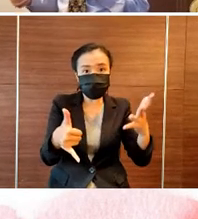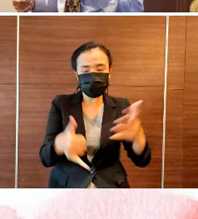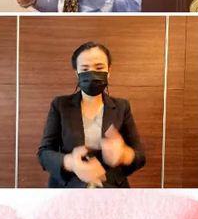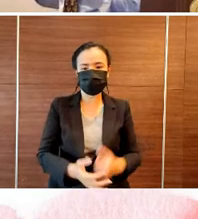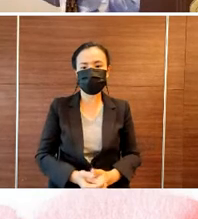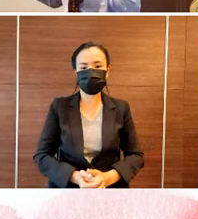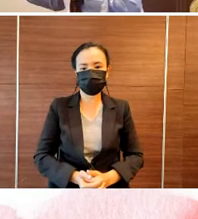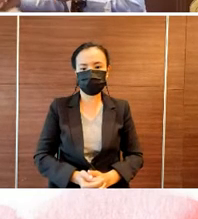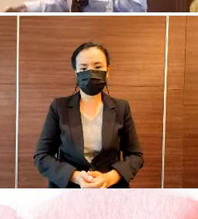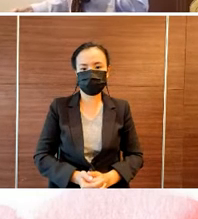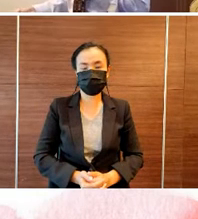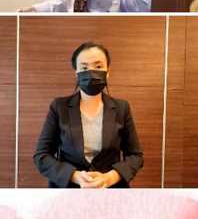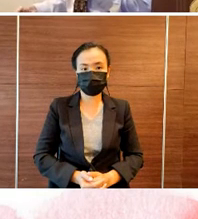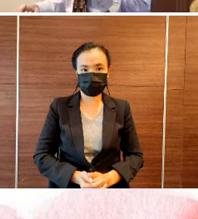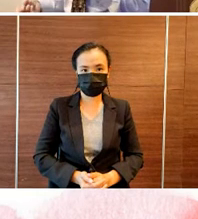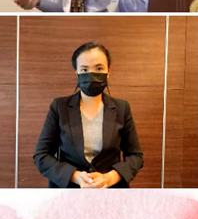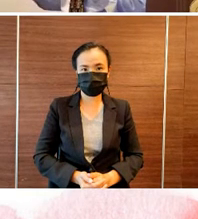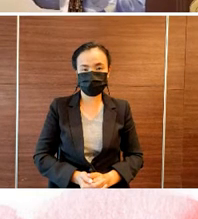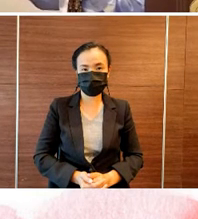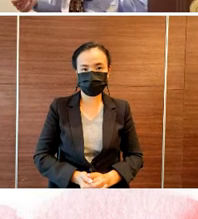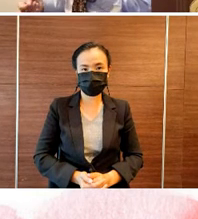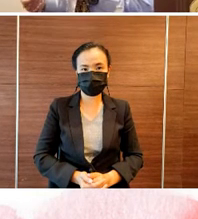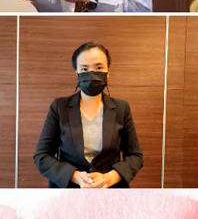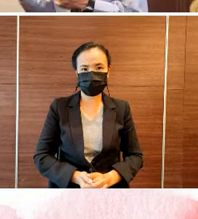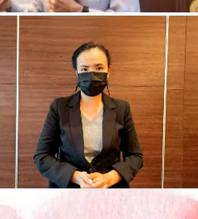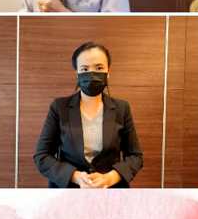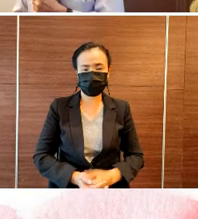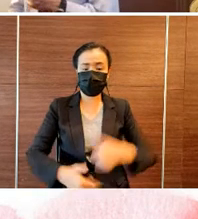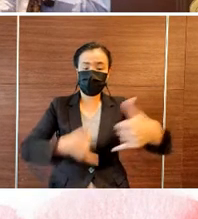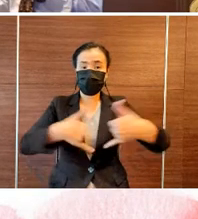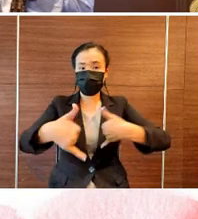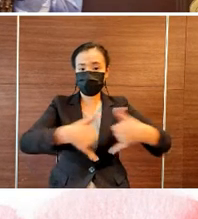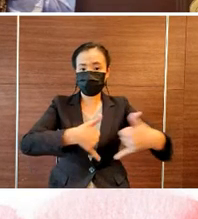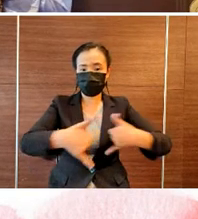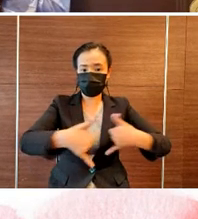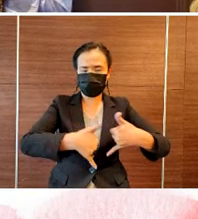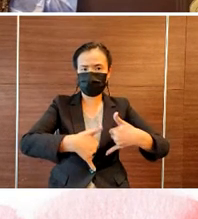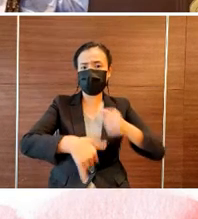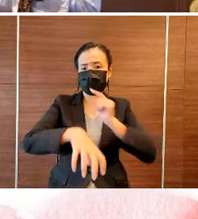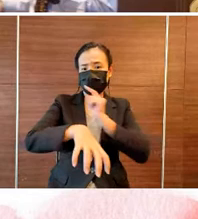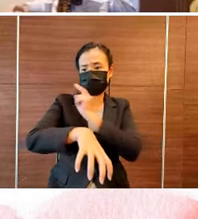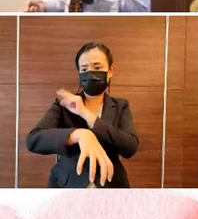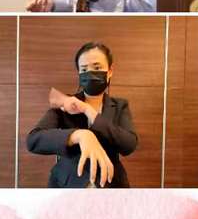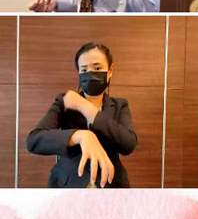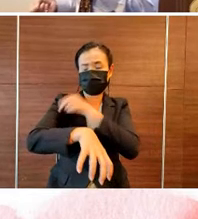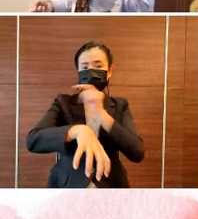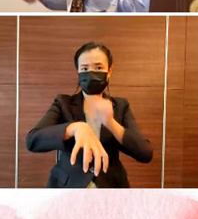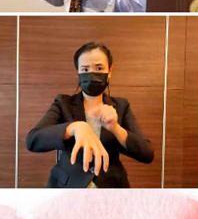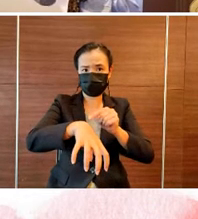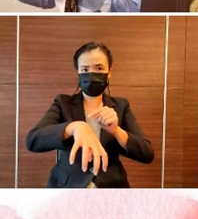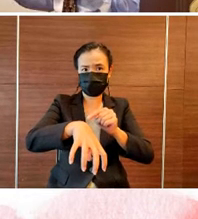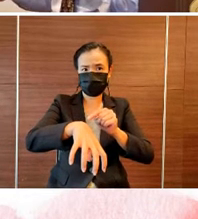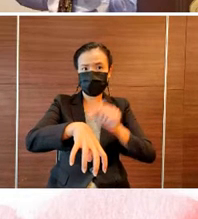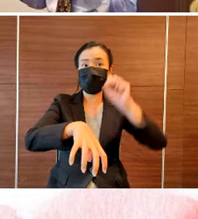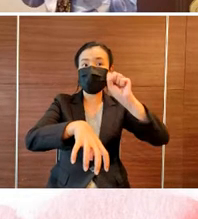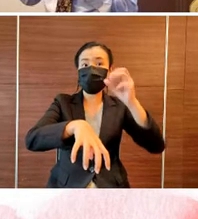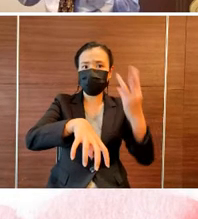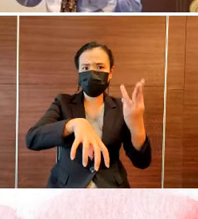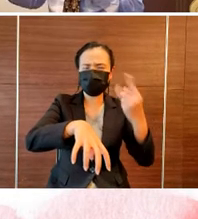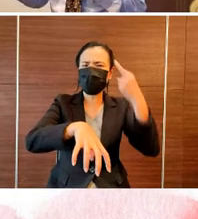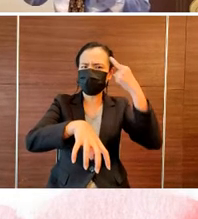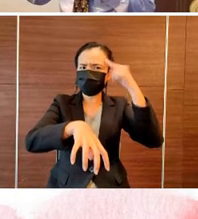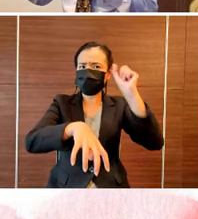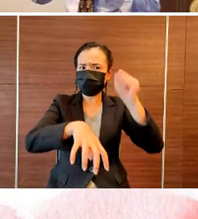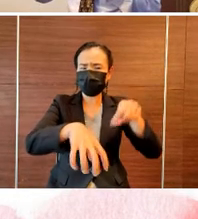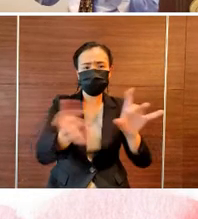อีกอย่างหนึ่งก็คือ quality นะครับนะคนอยากจะมาใช้บริการที่คลินิกสวิงคลินิกฟ้าสีลุงต้องแน่ใจว่าคุ